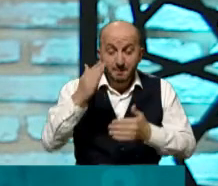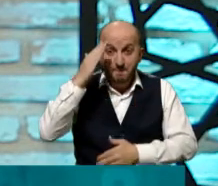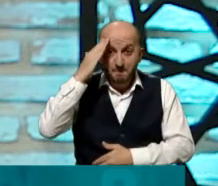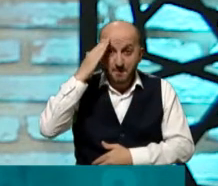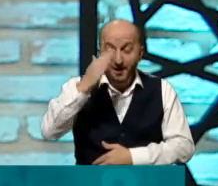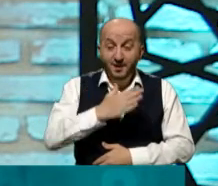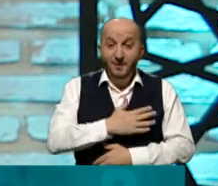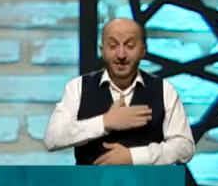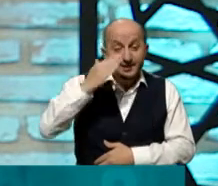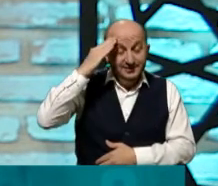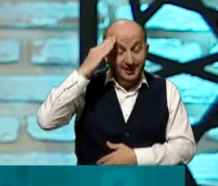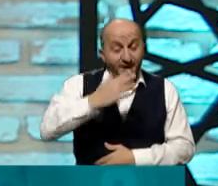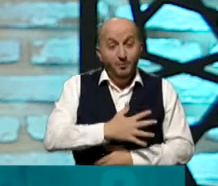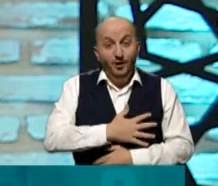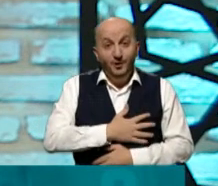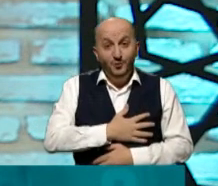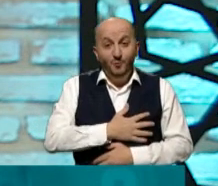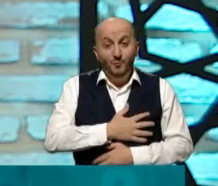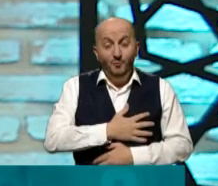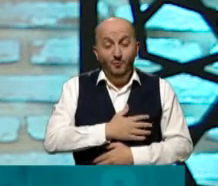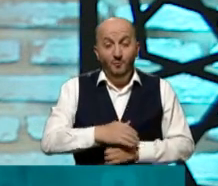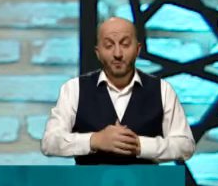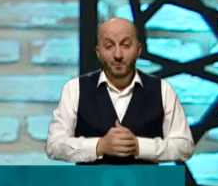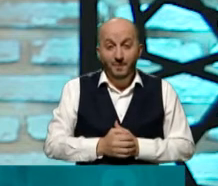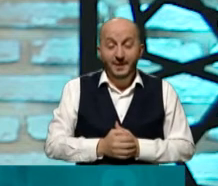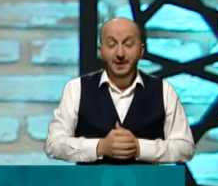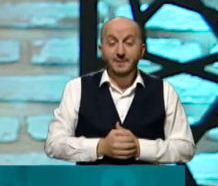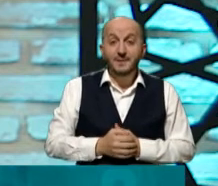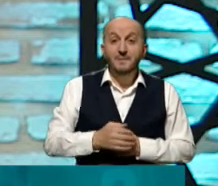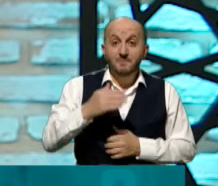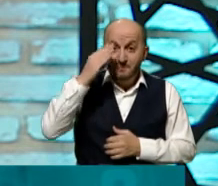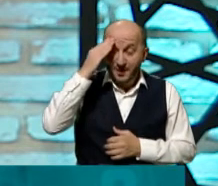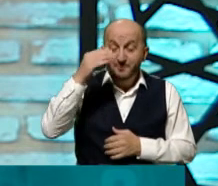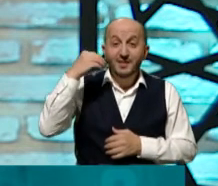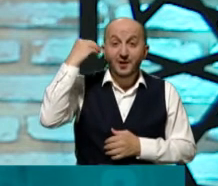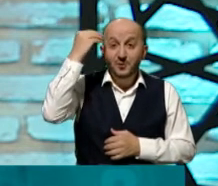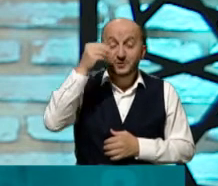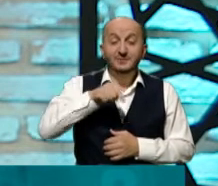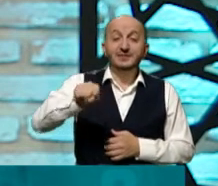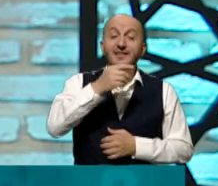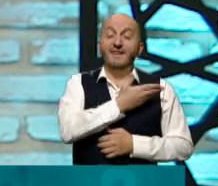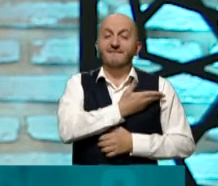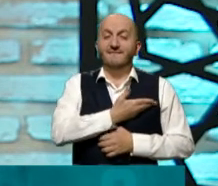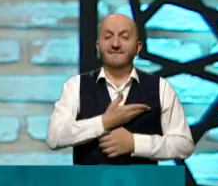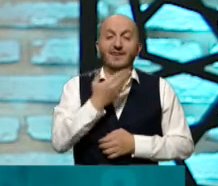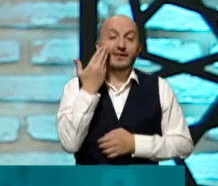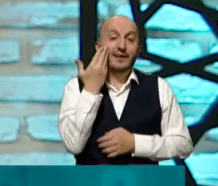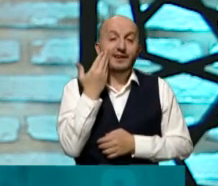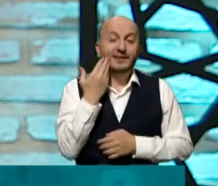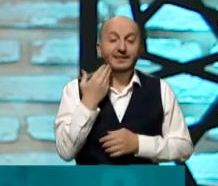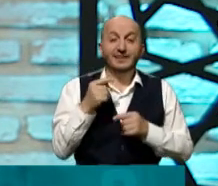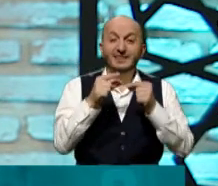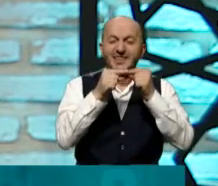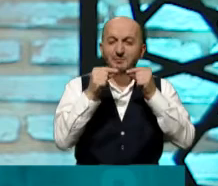Merhabalar, selamünaleyküm. Ve aleyküm selam, merhaba. Merhabalar hocam. Sizi severek takip ediyoruz yavru vatan